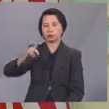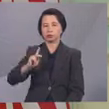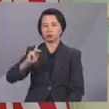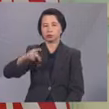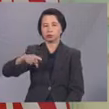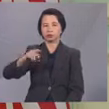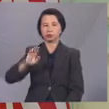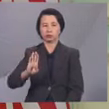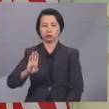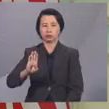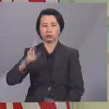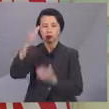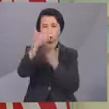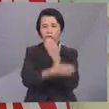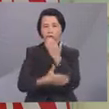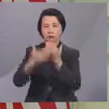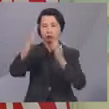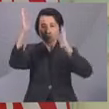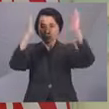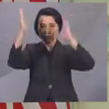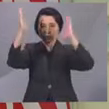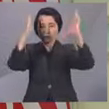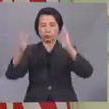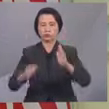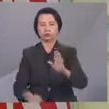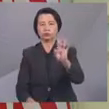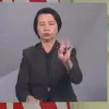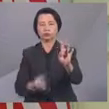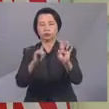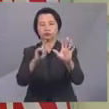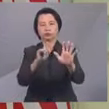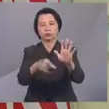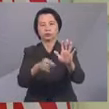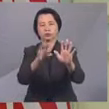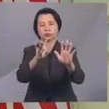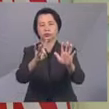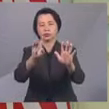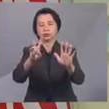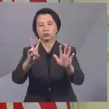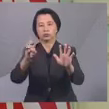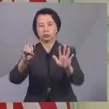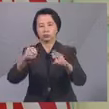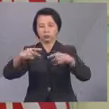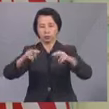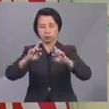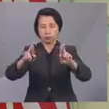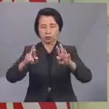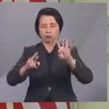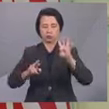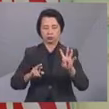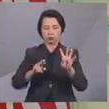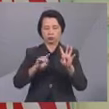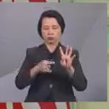negara. Sebanyak 5,087 pasar raya,